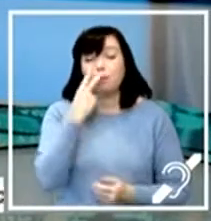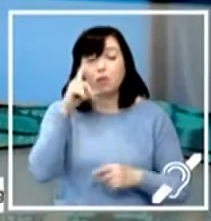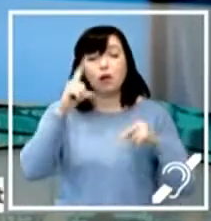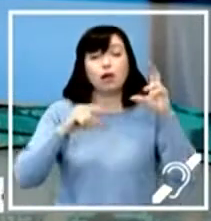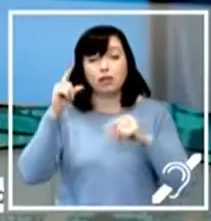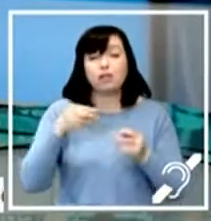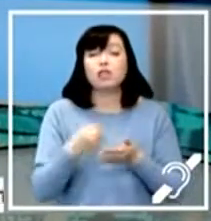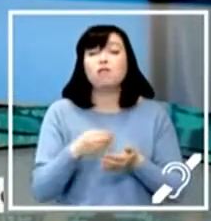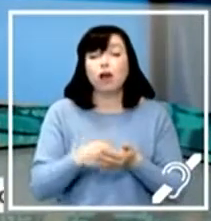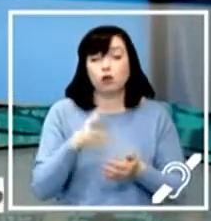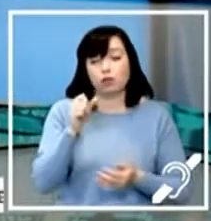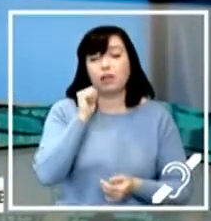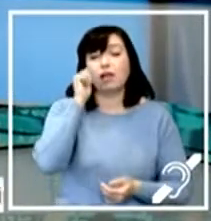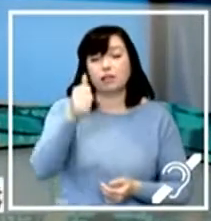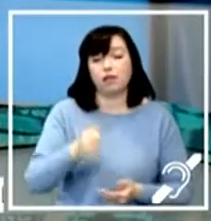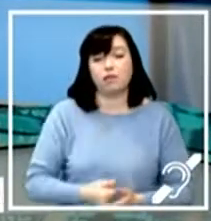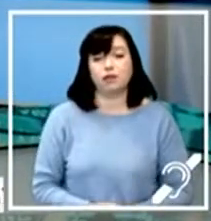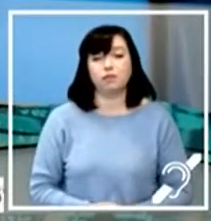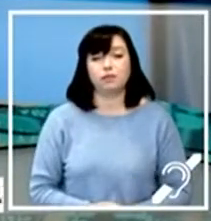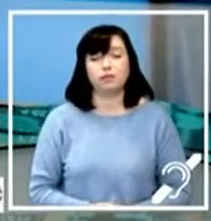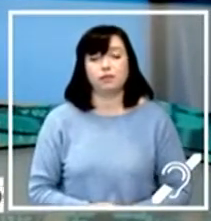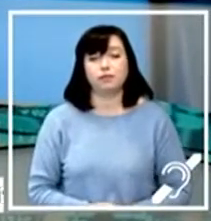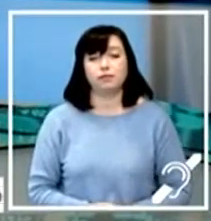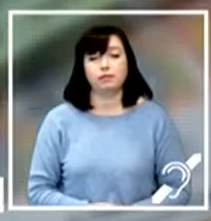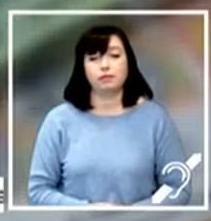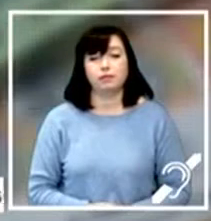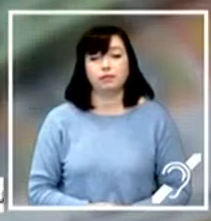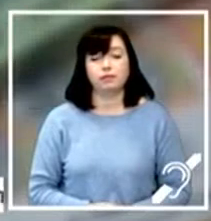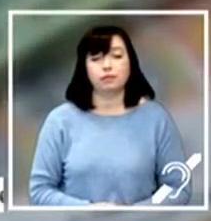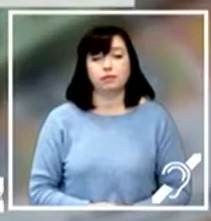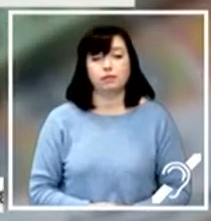cotațiile valutare stabilite pentru mâine de Banca Națională a Moldovei.